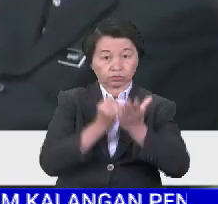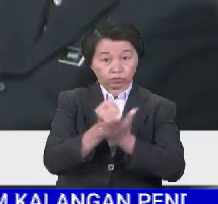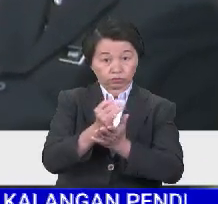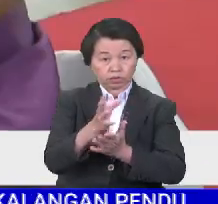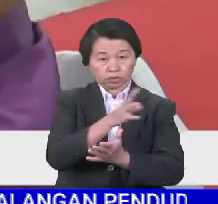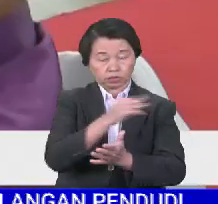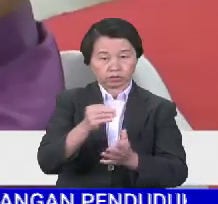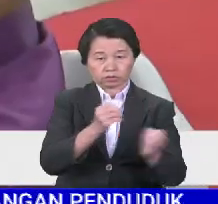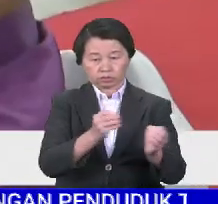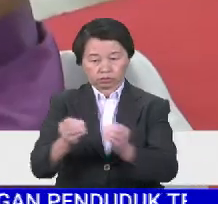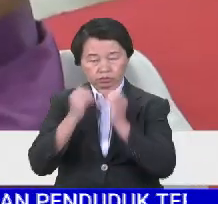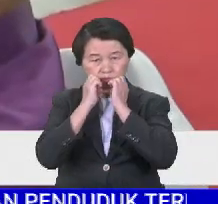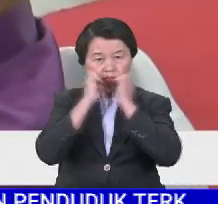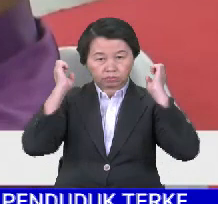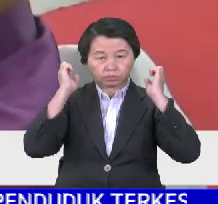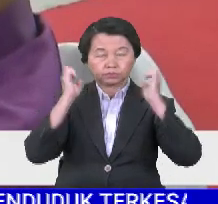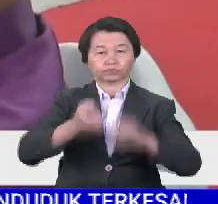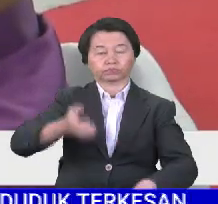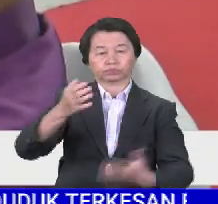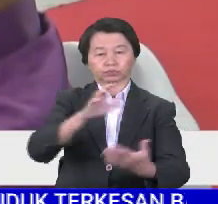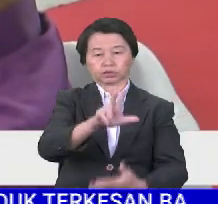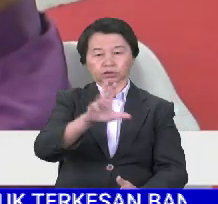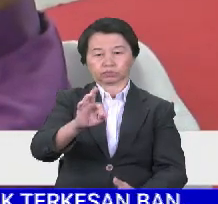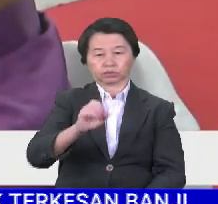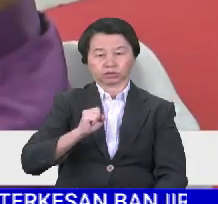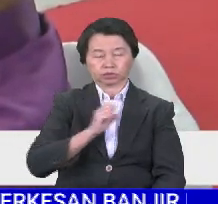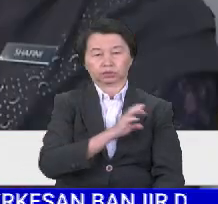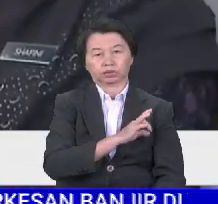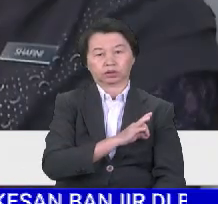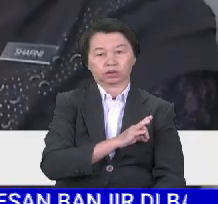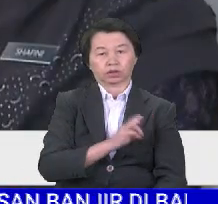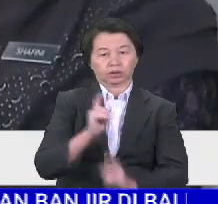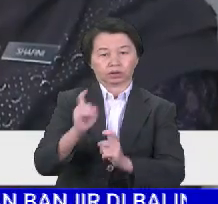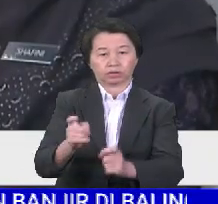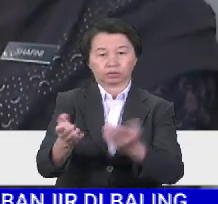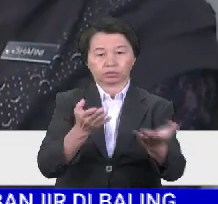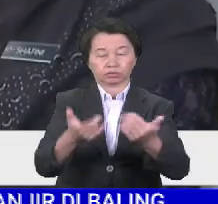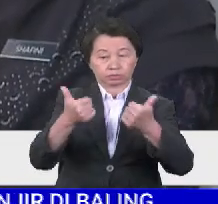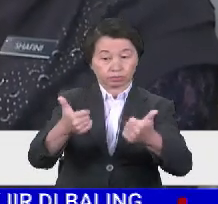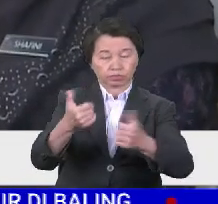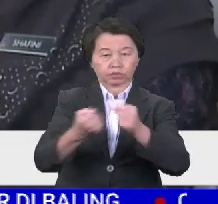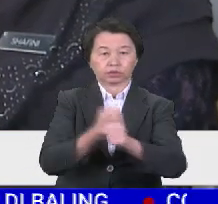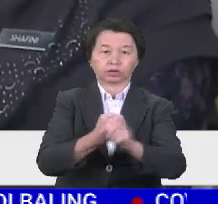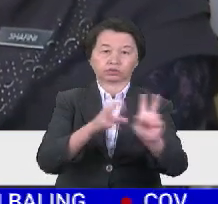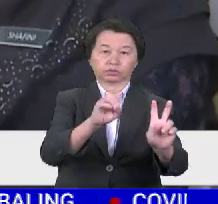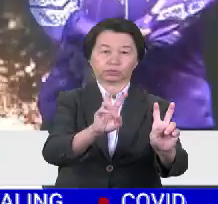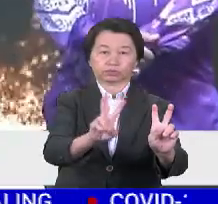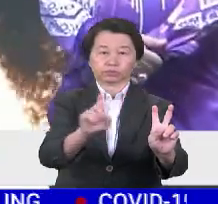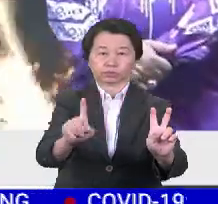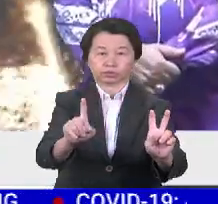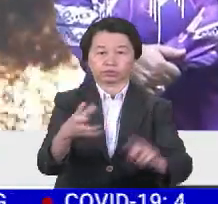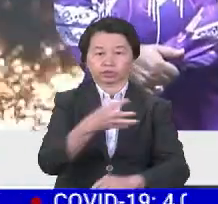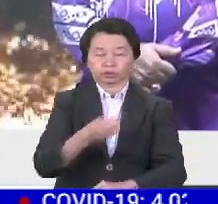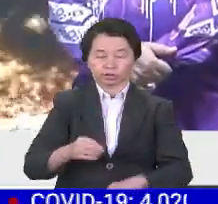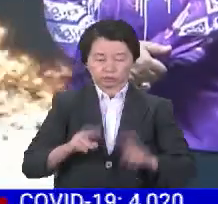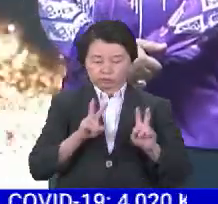dan organisasi yang efisien. Seramai 39 kakitangan JAINS menerima anugerah perkhidmatan cemerlang tahun 2021,